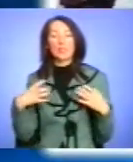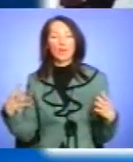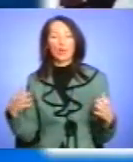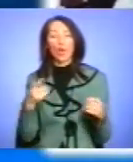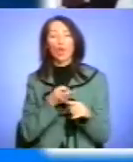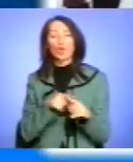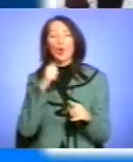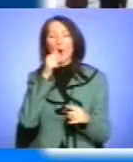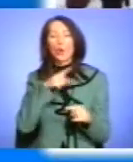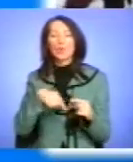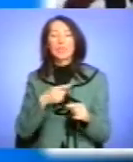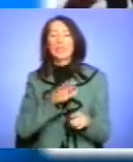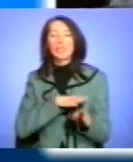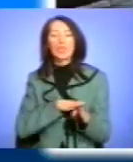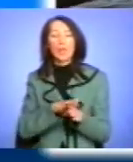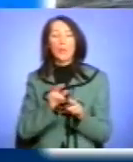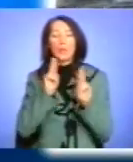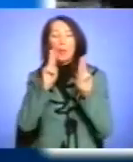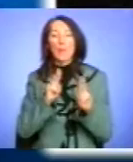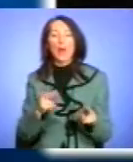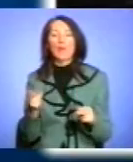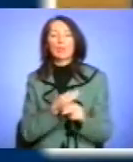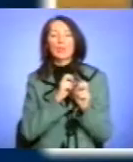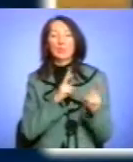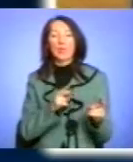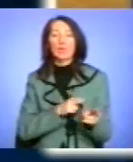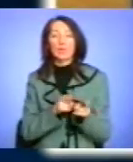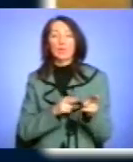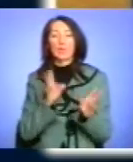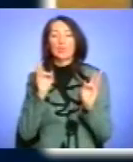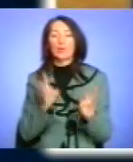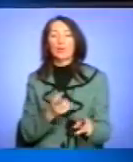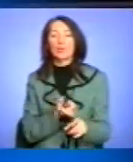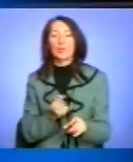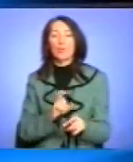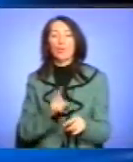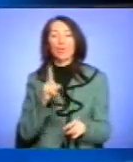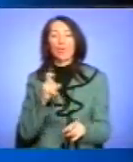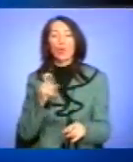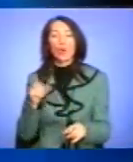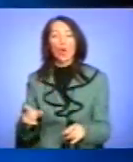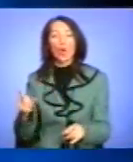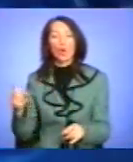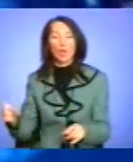Цього року через недотримання правил безпеки на залізниці травмувалося понад 100 людей.